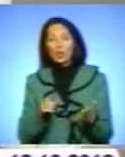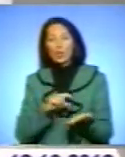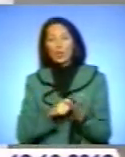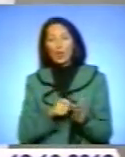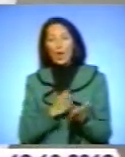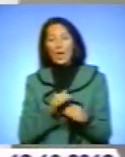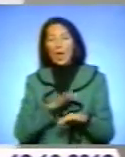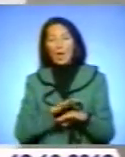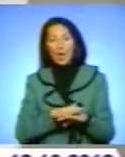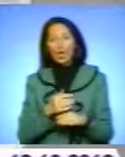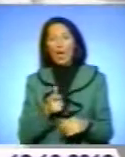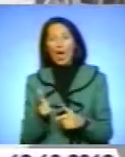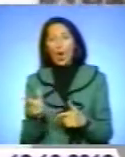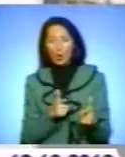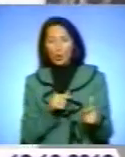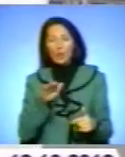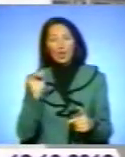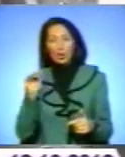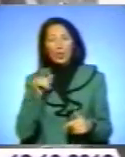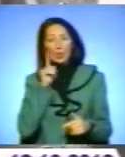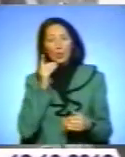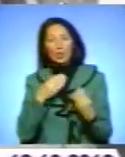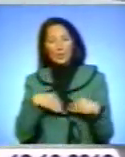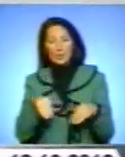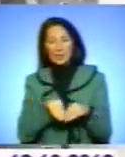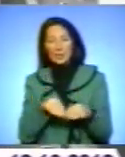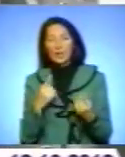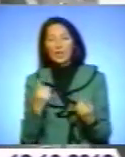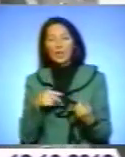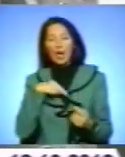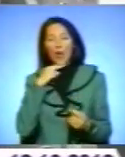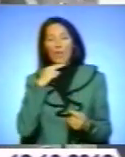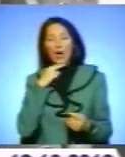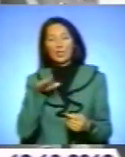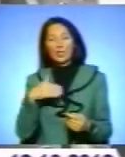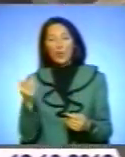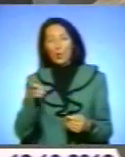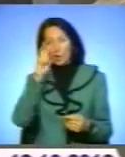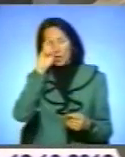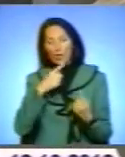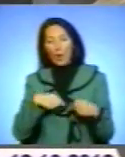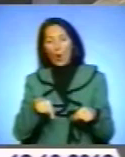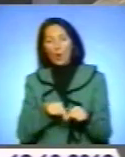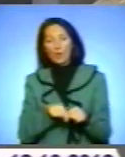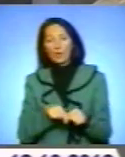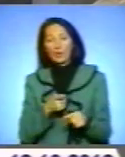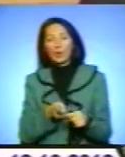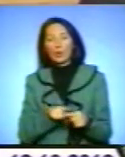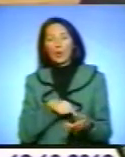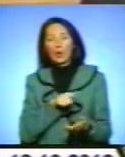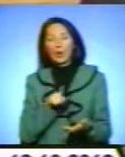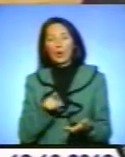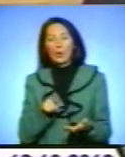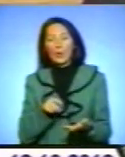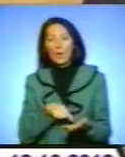молоді сім'ї. Тож гальмування чи неналежна увага до цієї програми з боку державних органів, на думку президента, неприпустима.